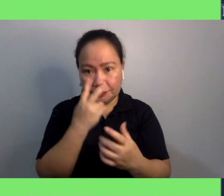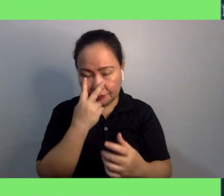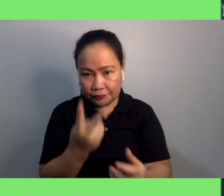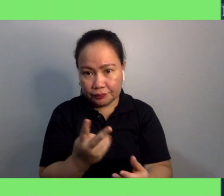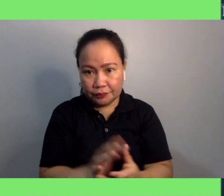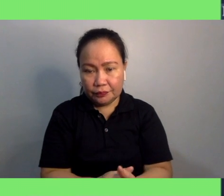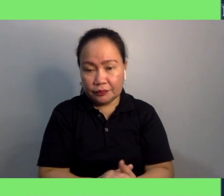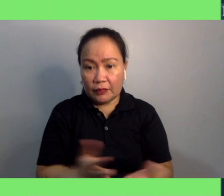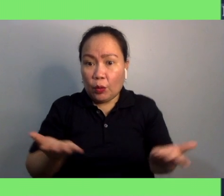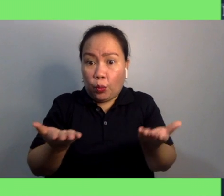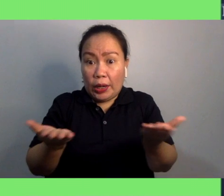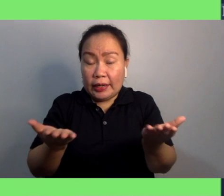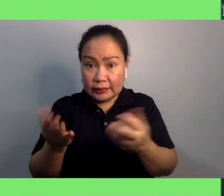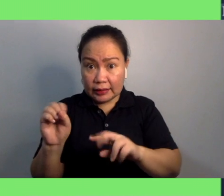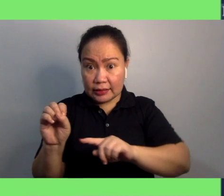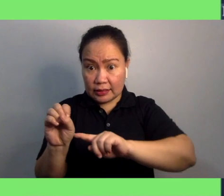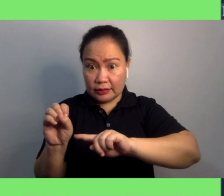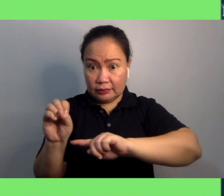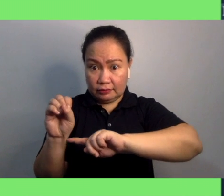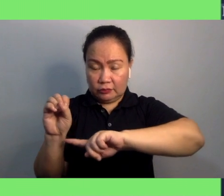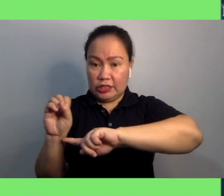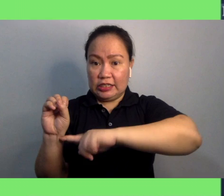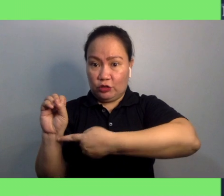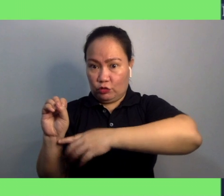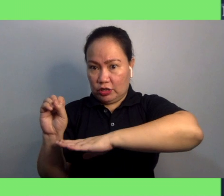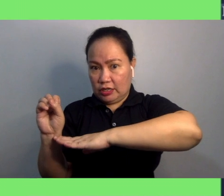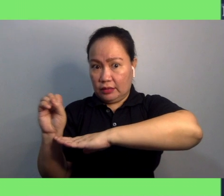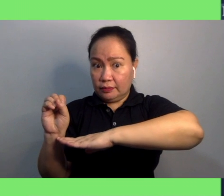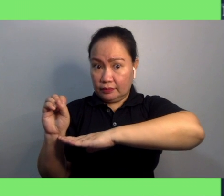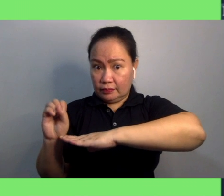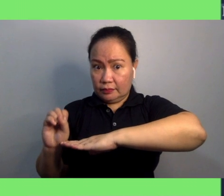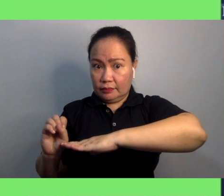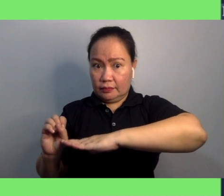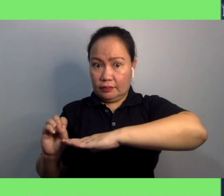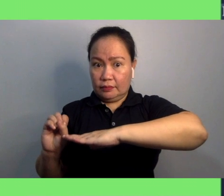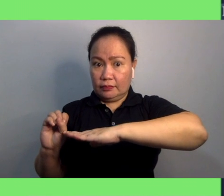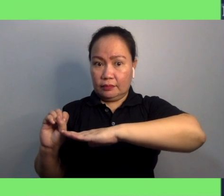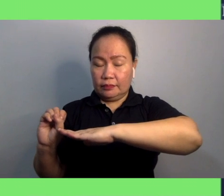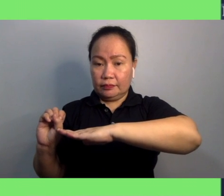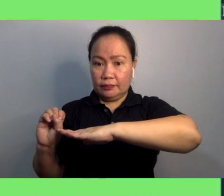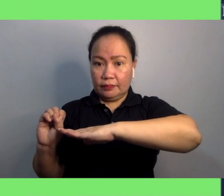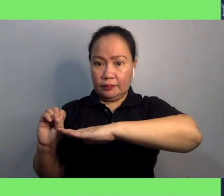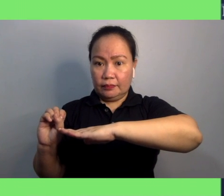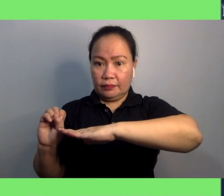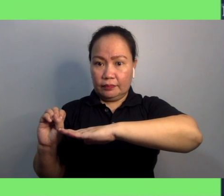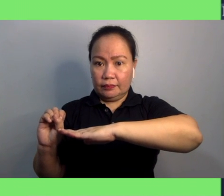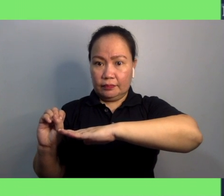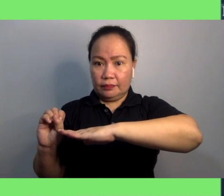yung initial side mo, tapat mo sa 0. Make sure na nakatapat po ang ating